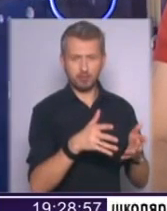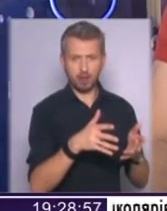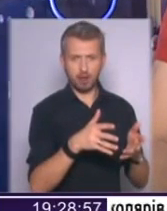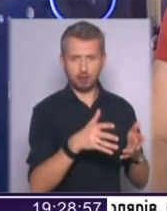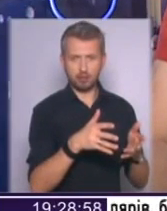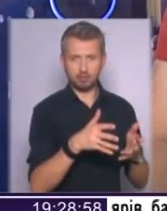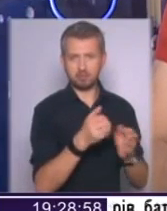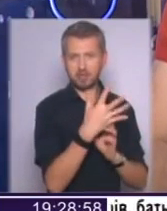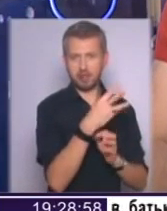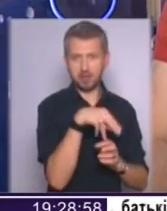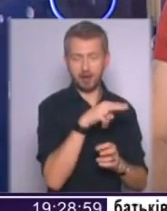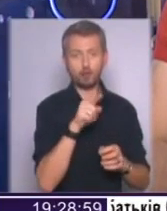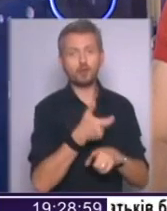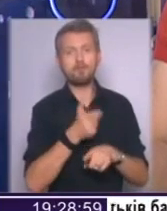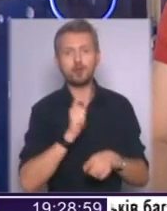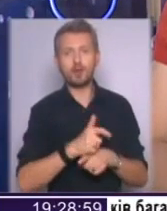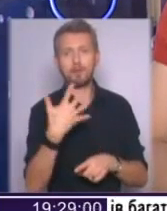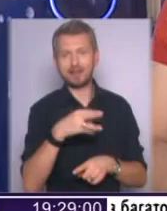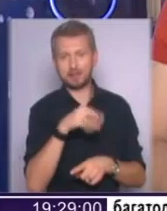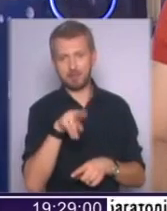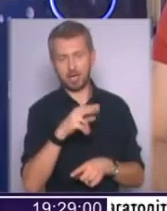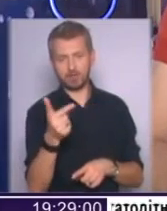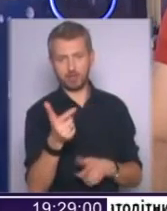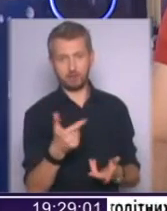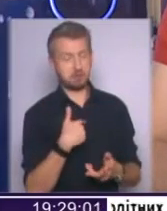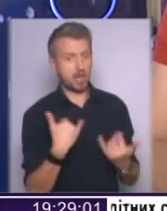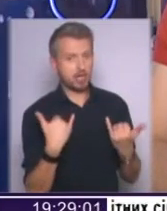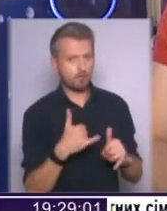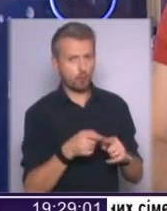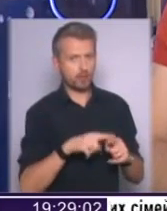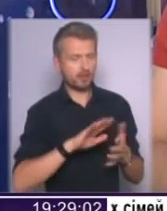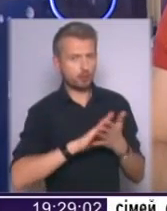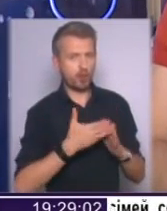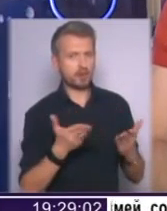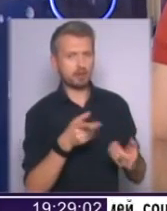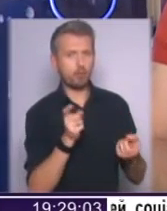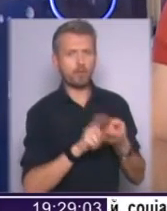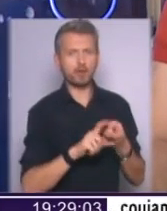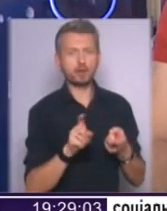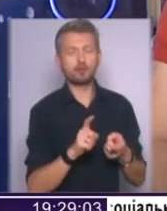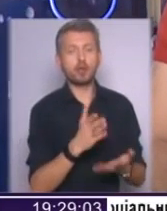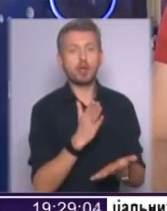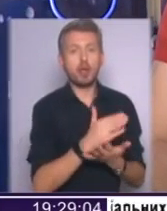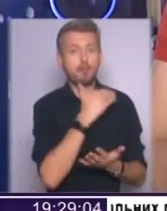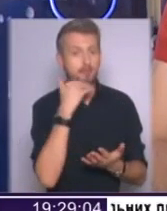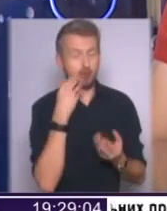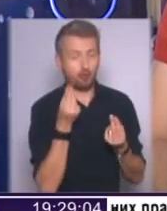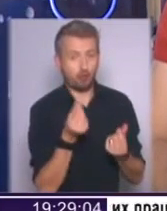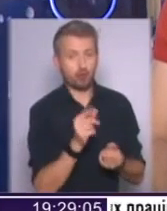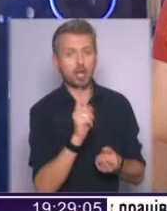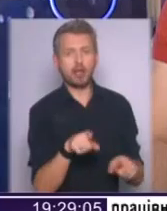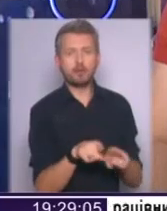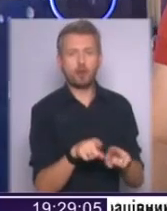тут більше 50 мільярдів гривень. Тобто, мене теж дивує, насправді, оці ситуації, які пов'язані, що є величезна кількість грошей, але все